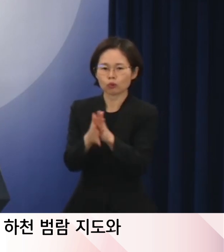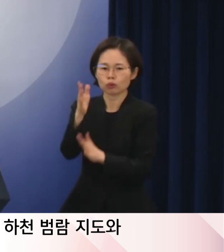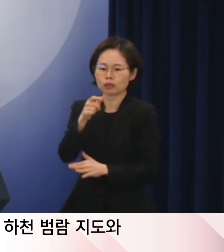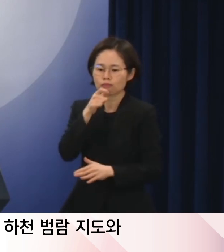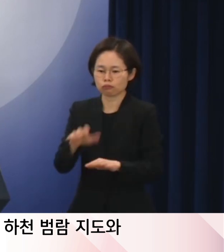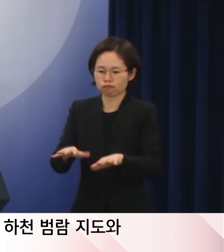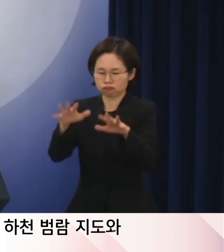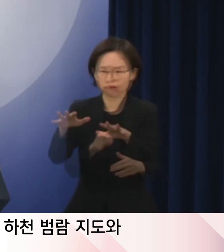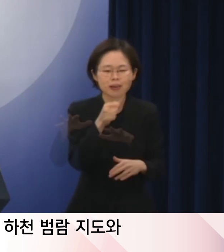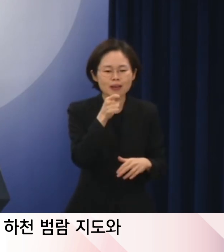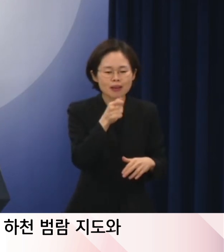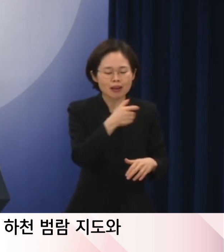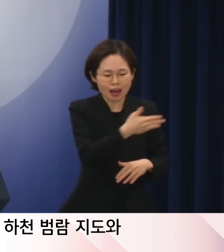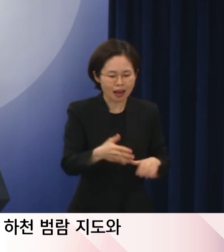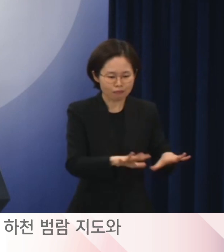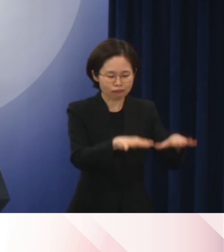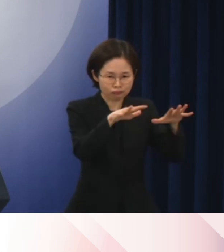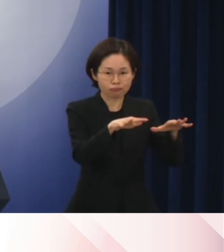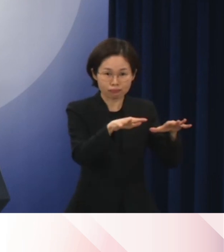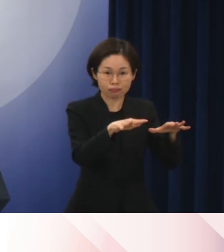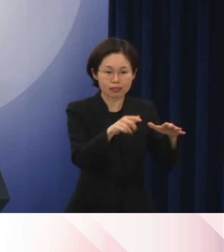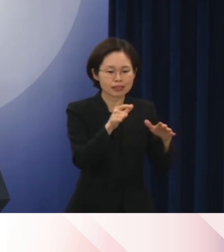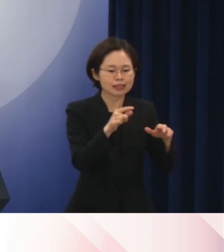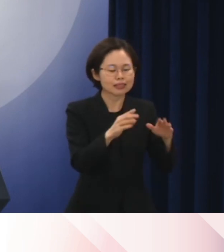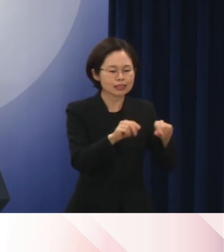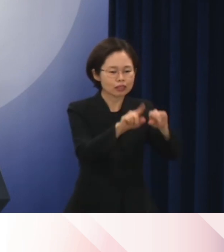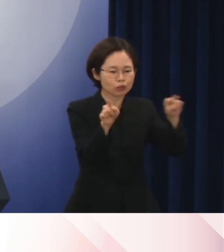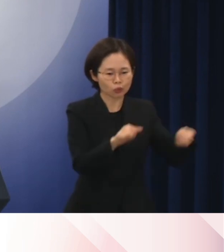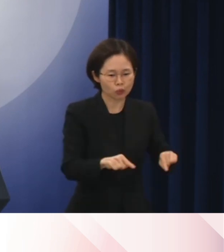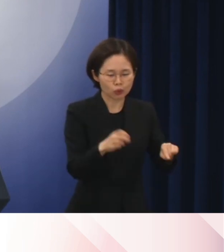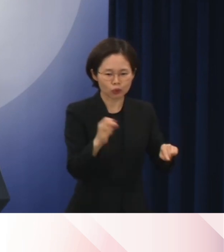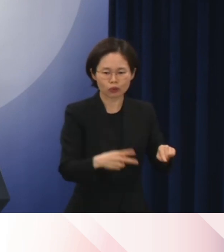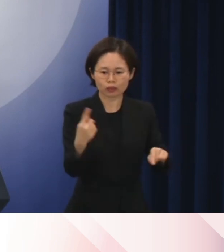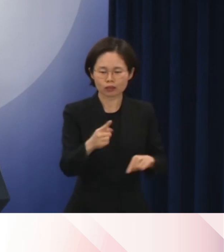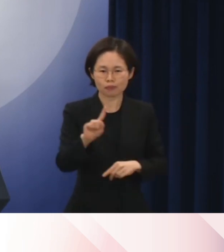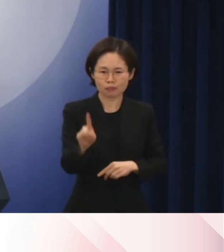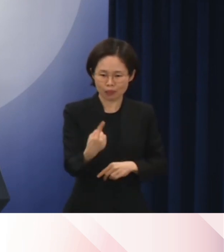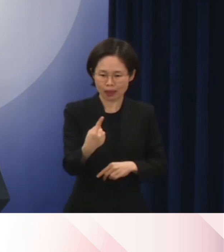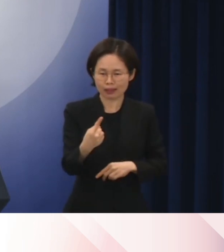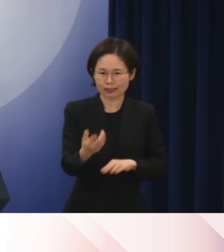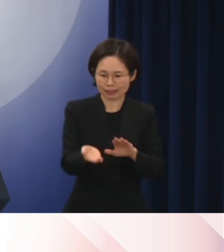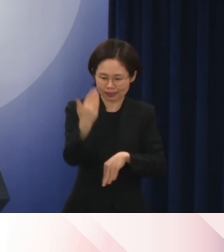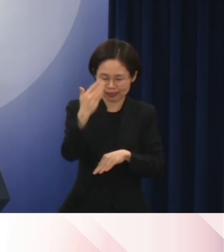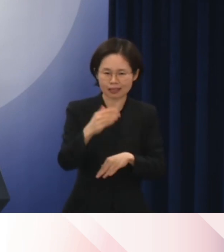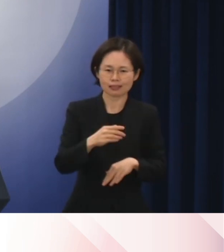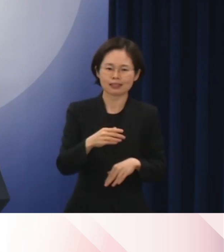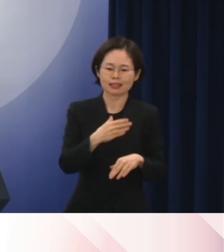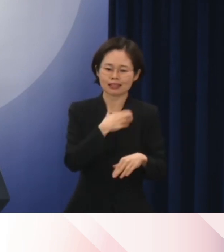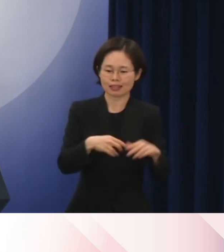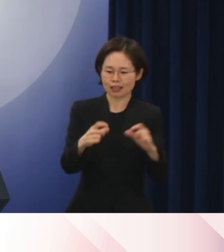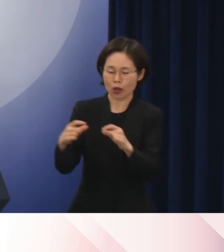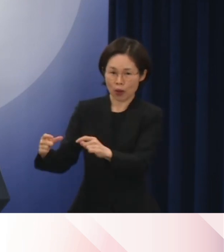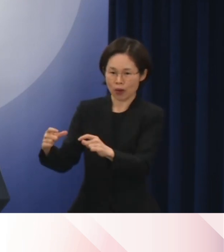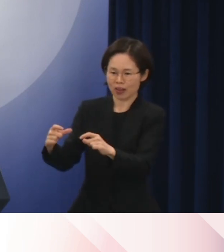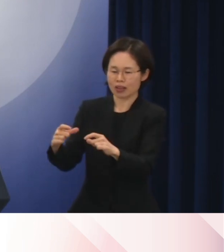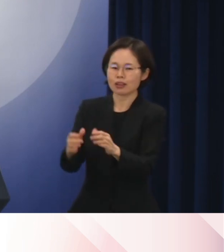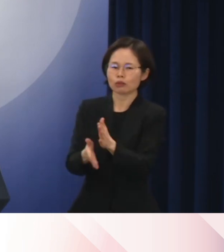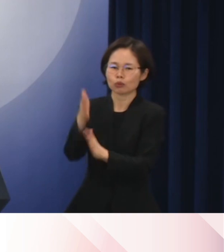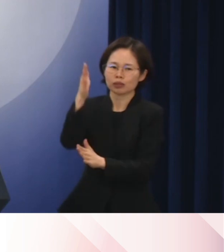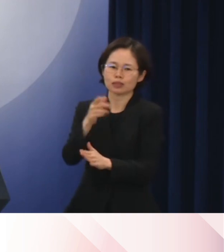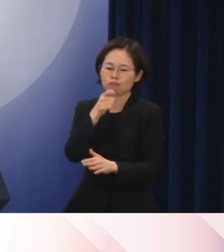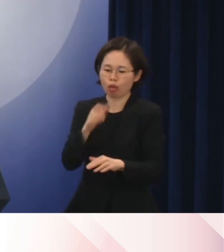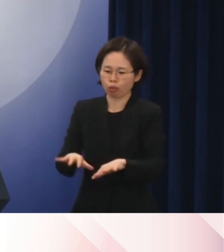또한 높이겠습니다. 1100여 개 읍면동 침수 우려 지역에 대해 제작한 도시 침수 지도를